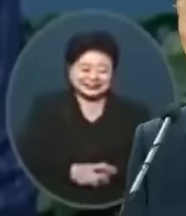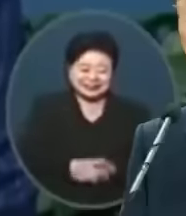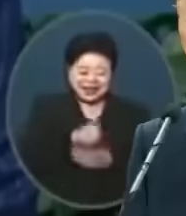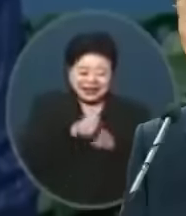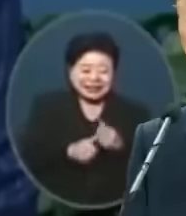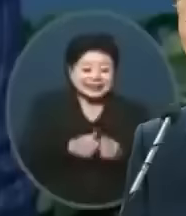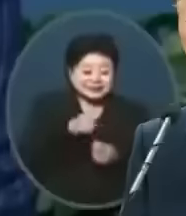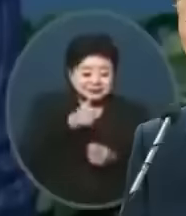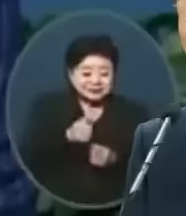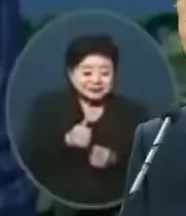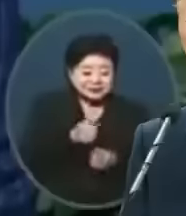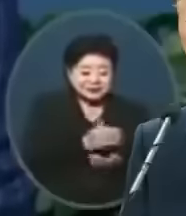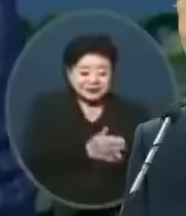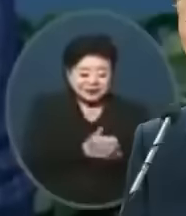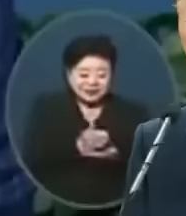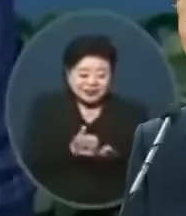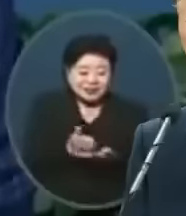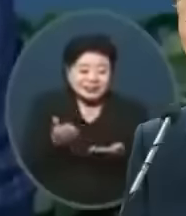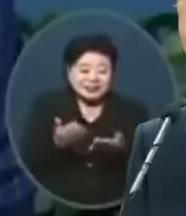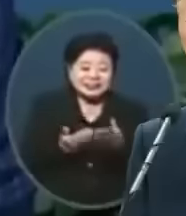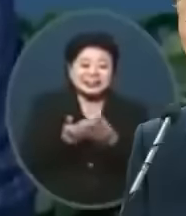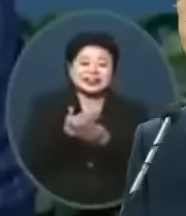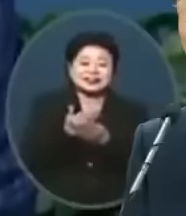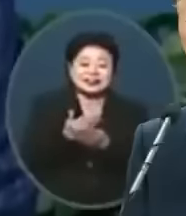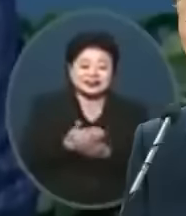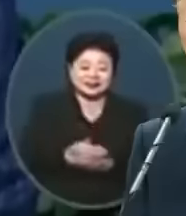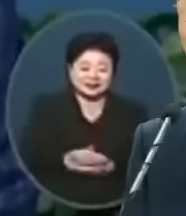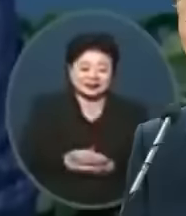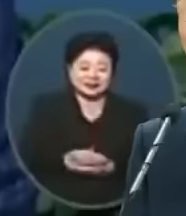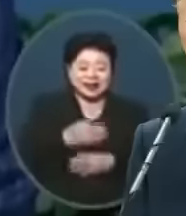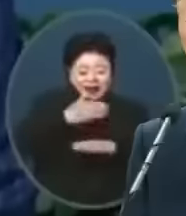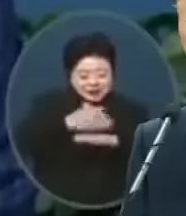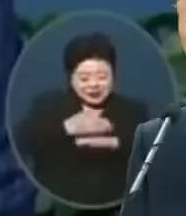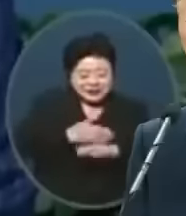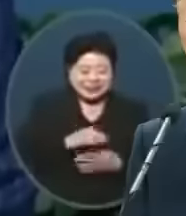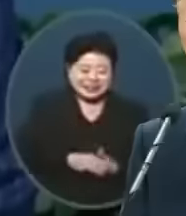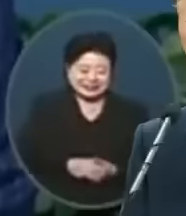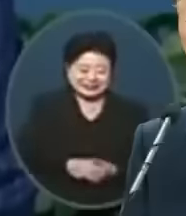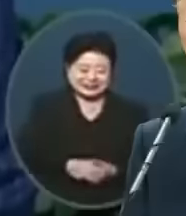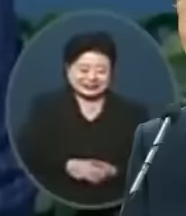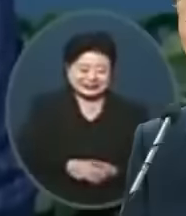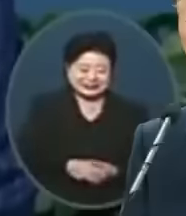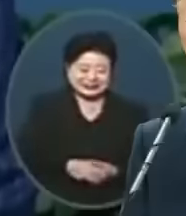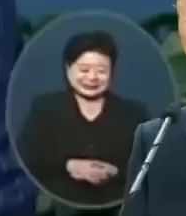하나님 이런 일이 있어서 굉장히 감사합니다.